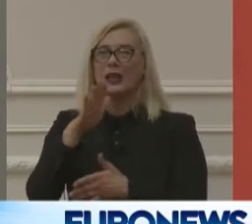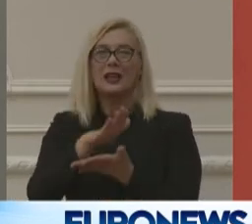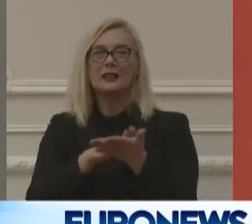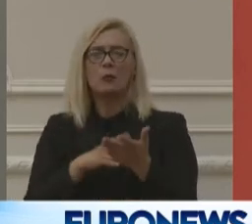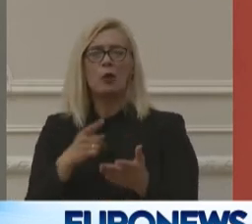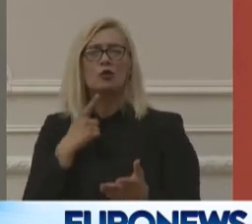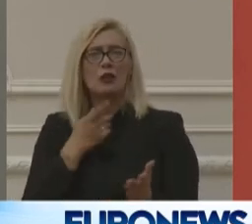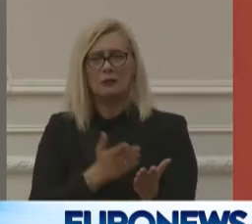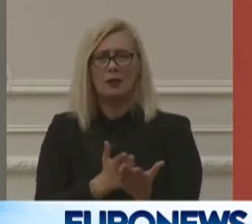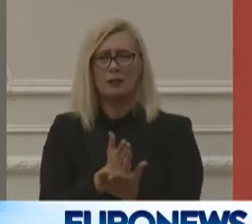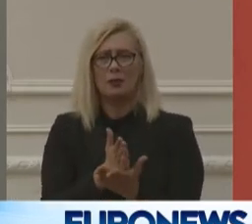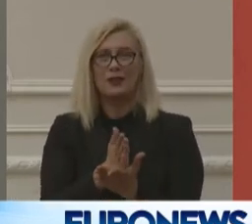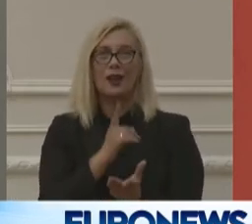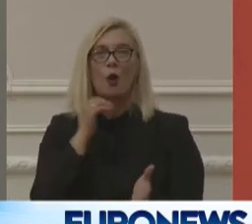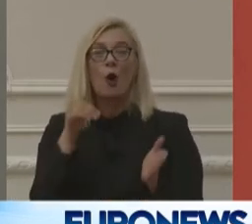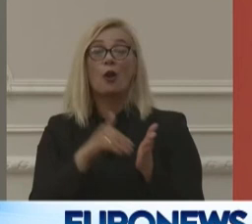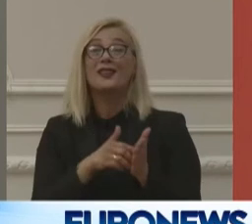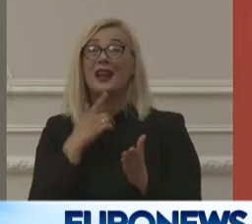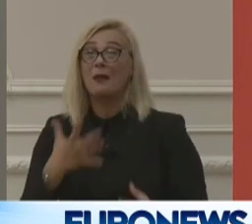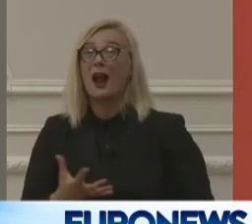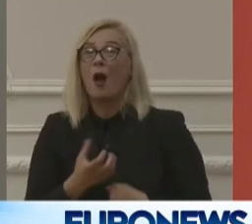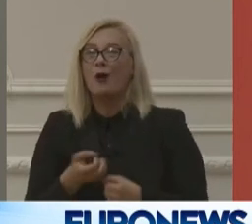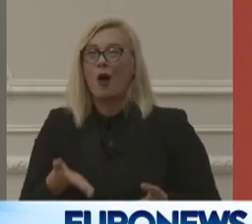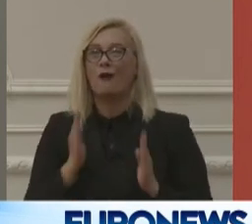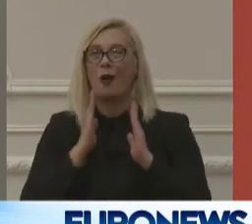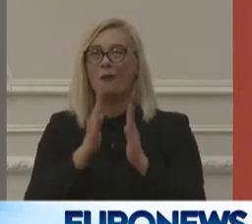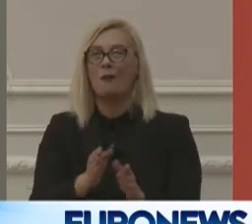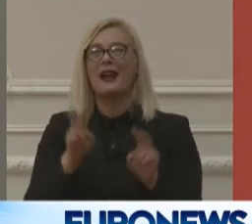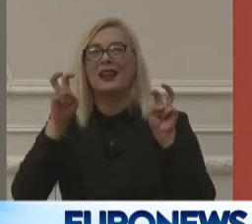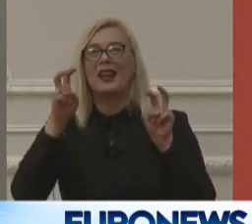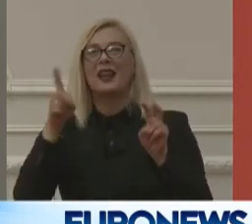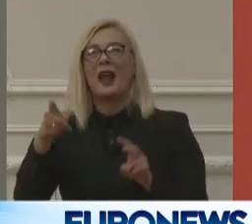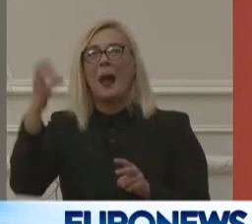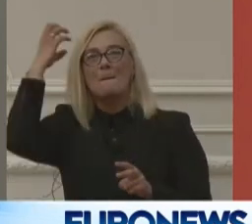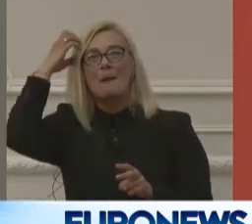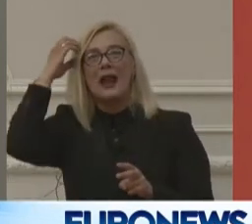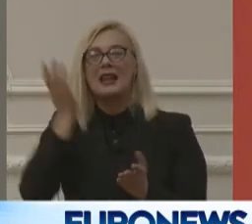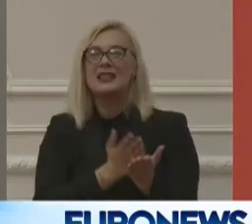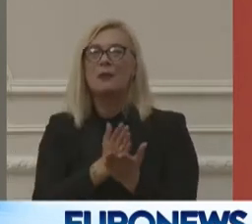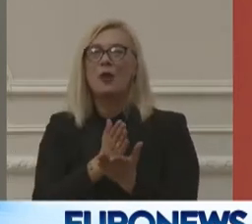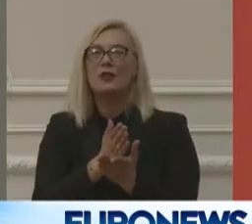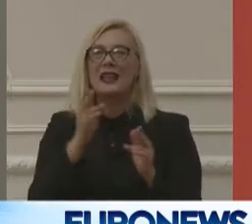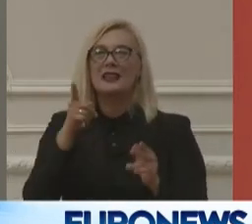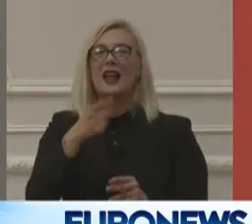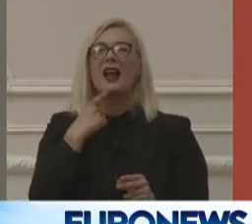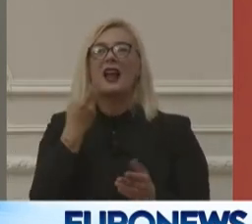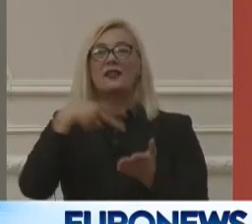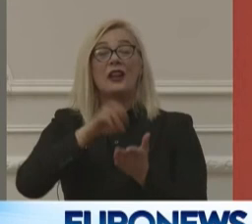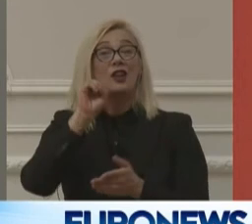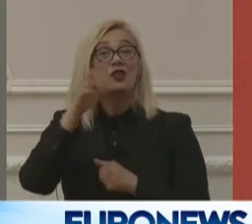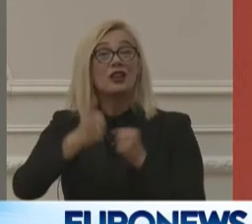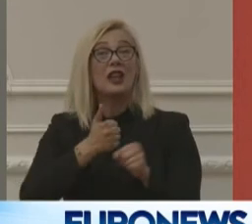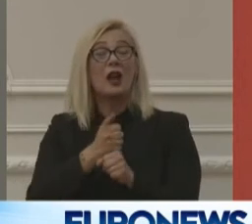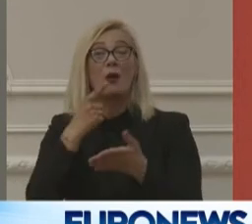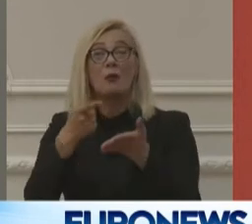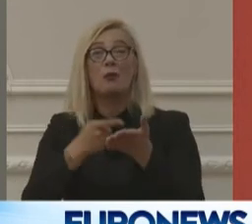kemi filluar një proces të cilin i cili duhet të jetë mbështetje për këtë rrugëtim i ashtu quajtur procesi Berlinit që nga viti